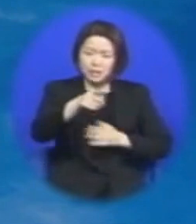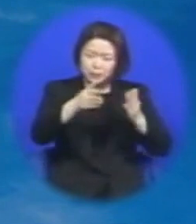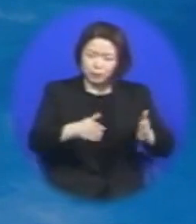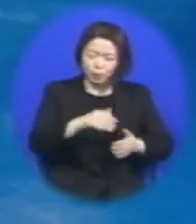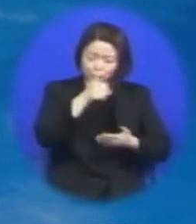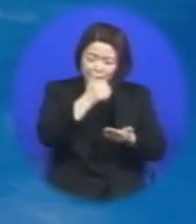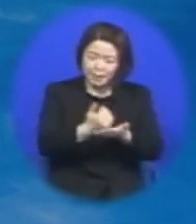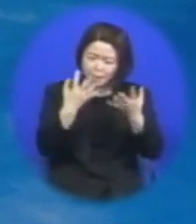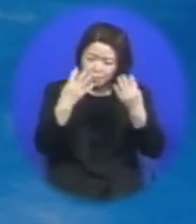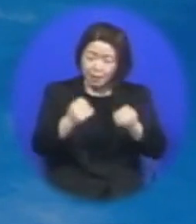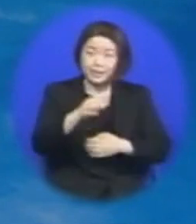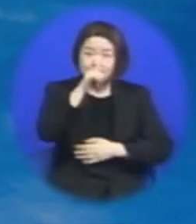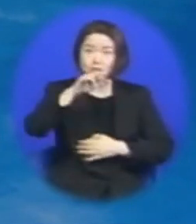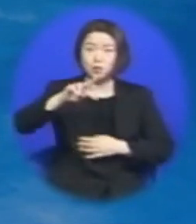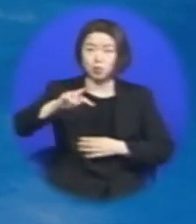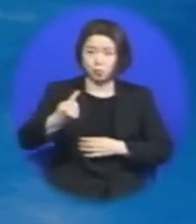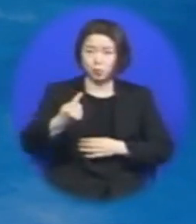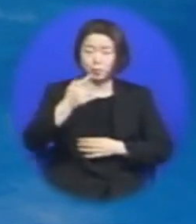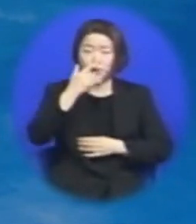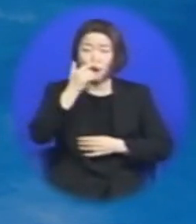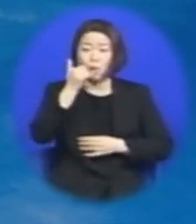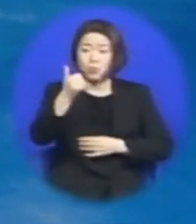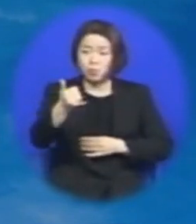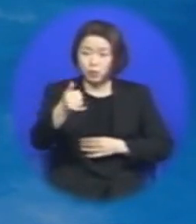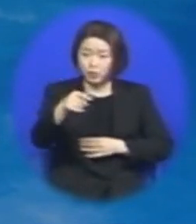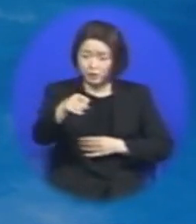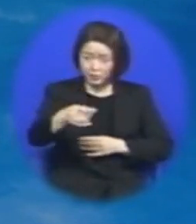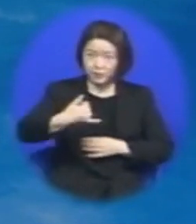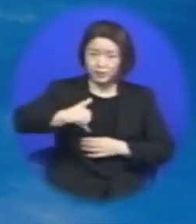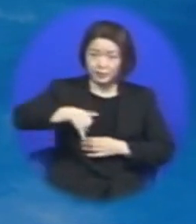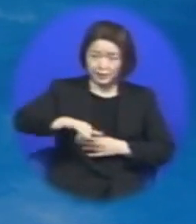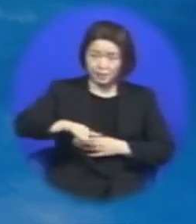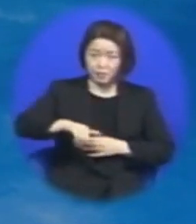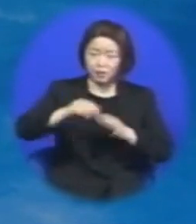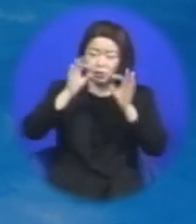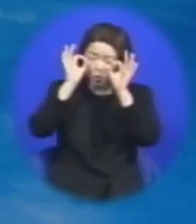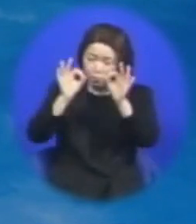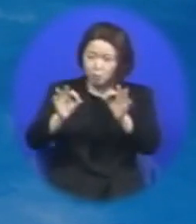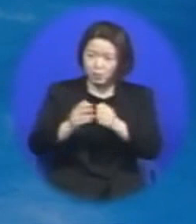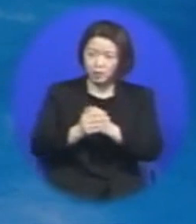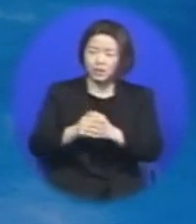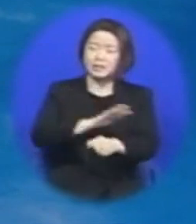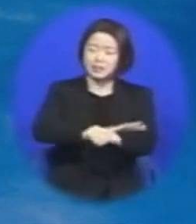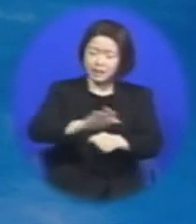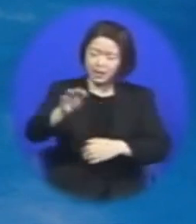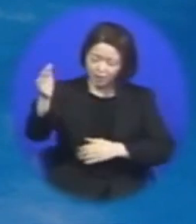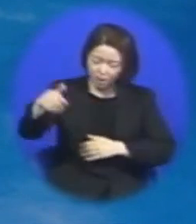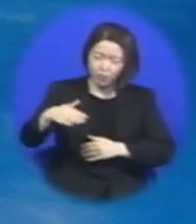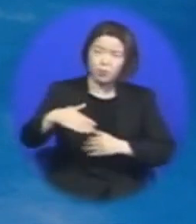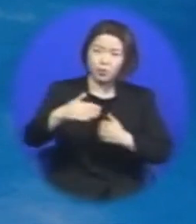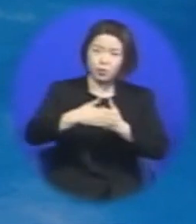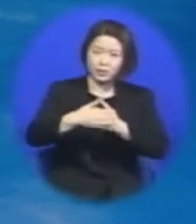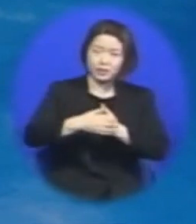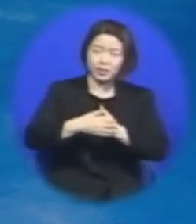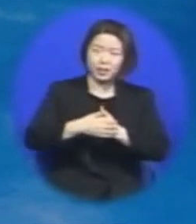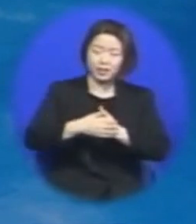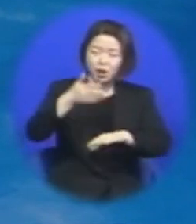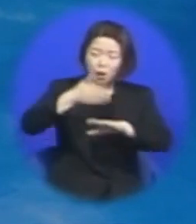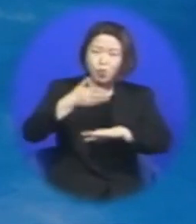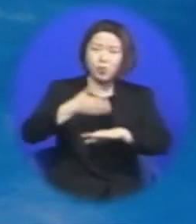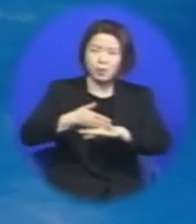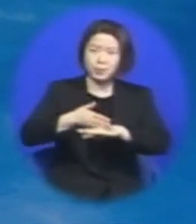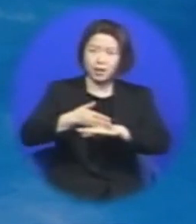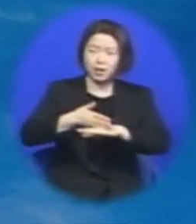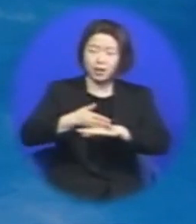많이 졌어도 부모는 잘왔다 고맙다